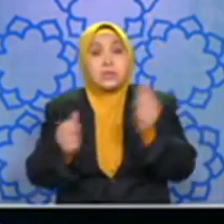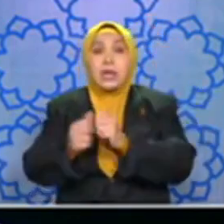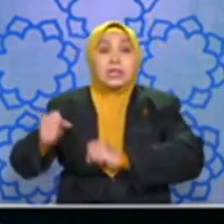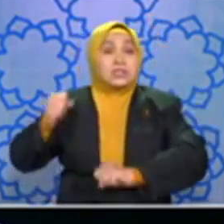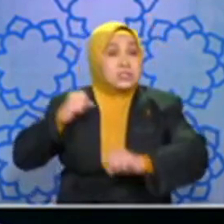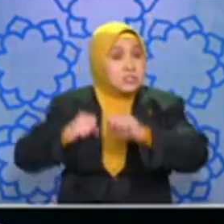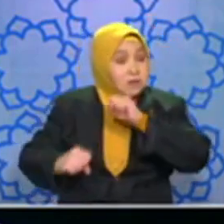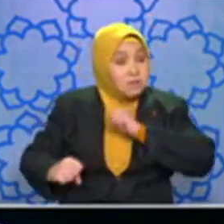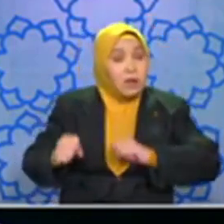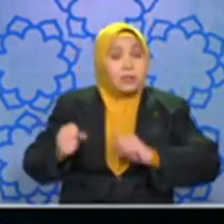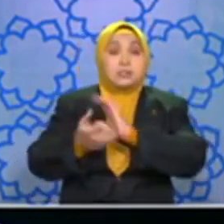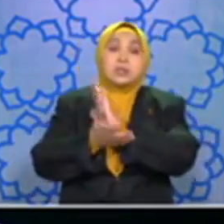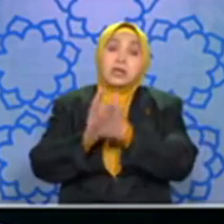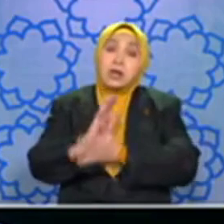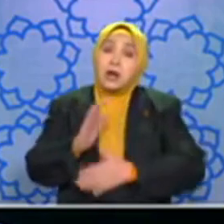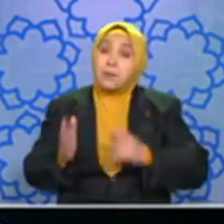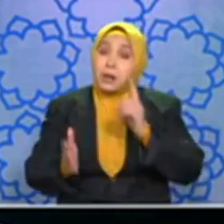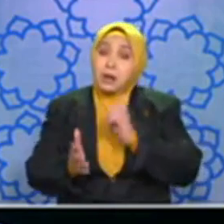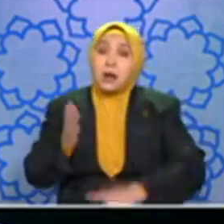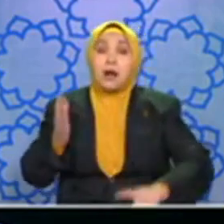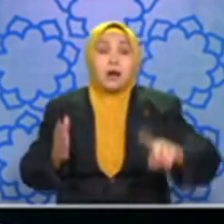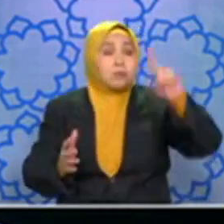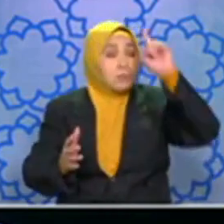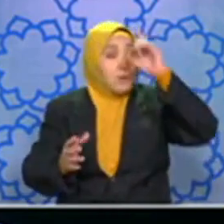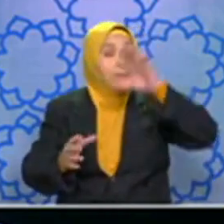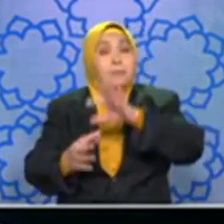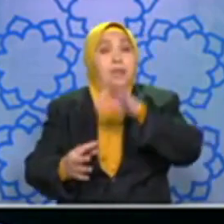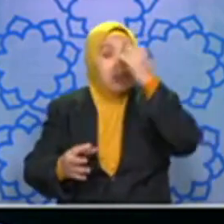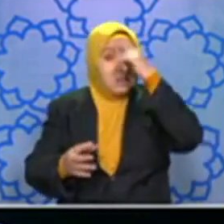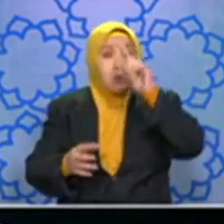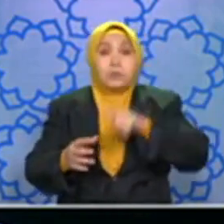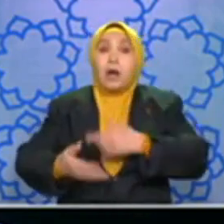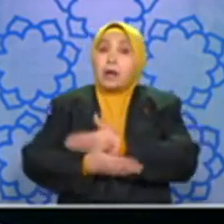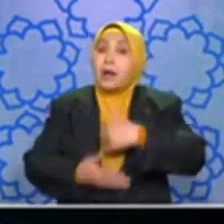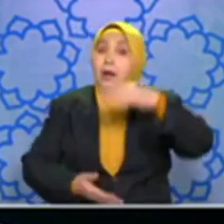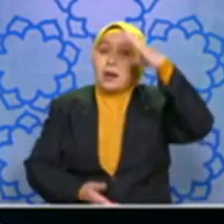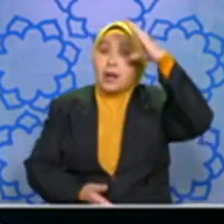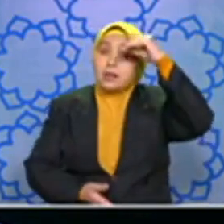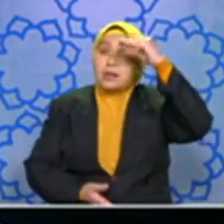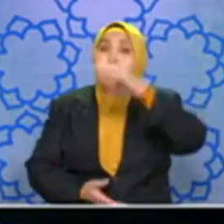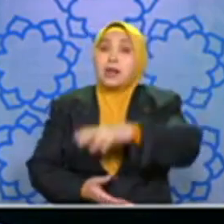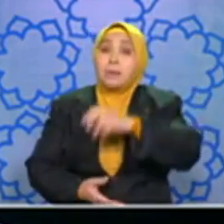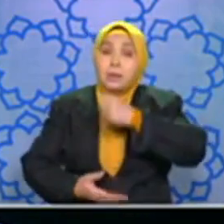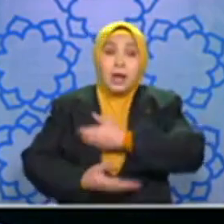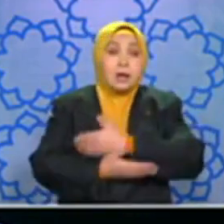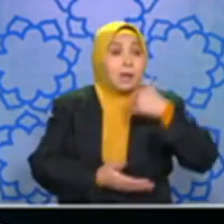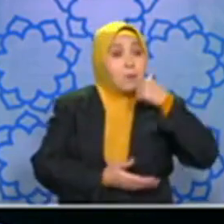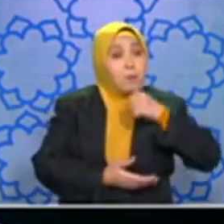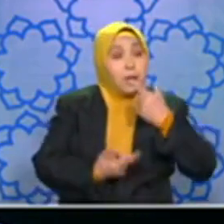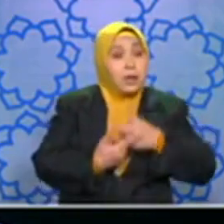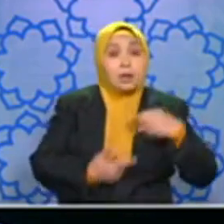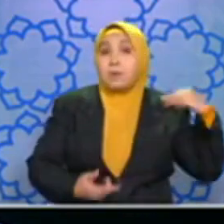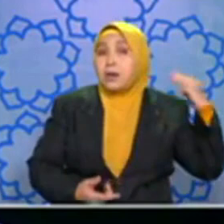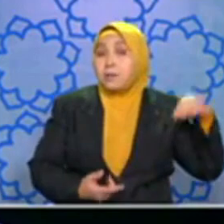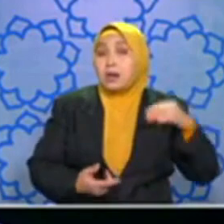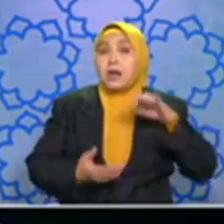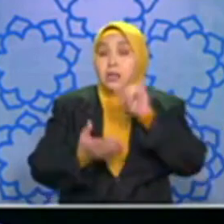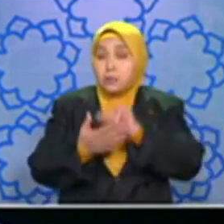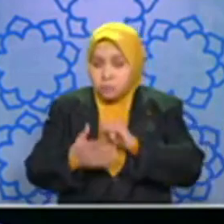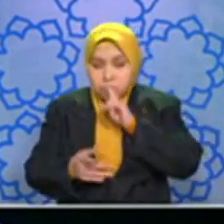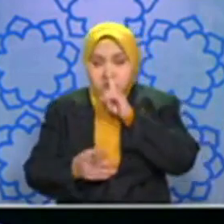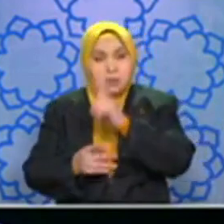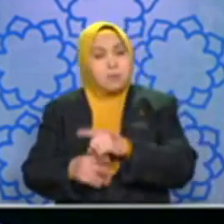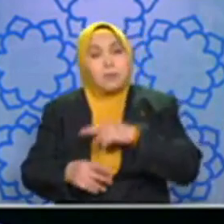ya, maka apakah selayaknya Tuhan memilihkan untuk kamu anak lelaki dan dia mengambil anak perempuan daripada malaikat, sesungguhnya kamu